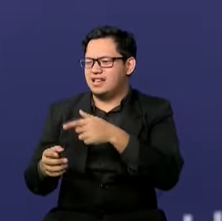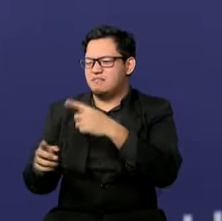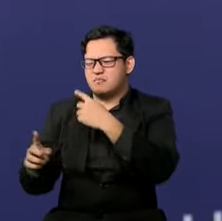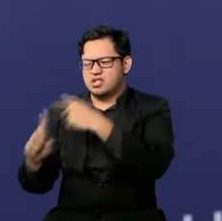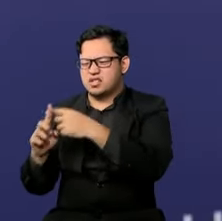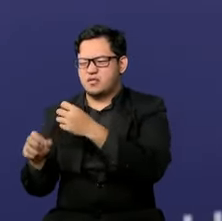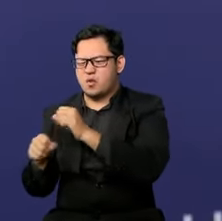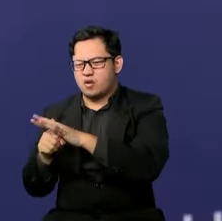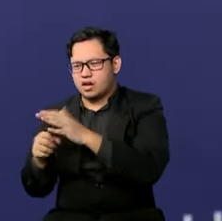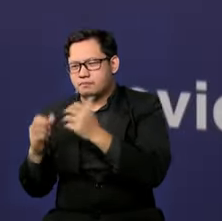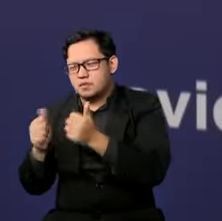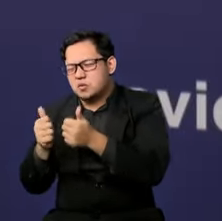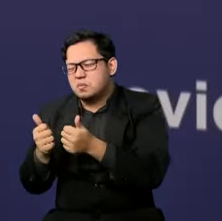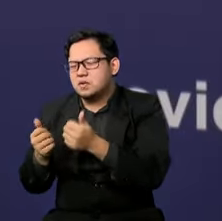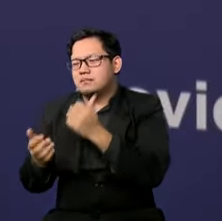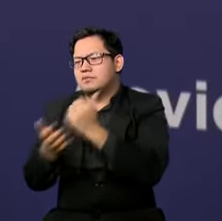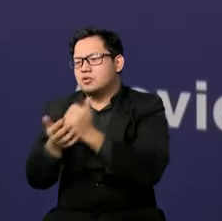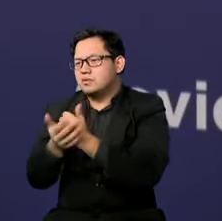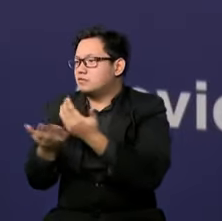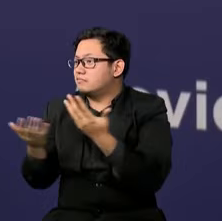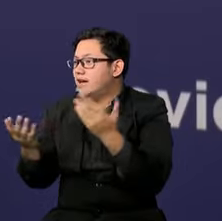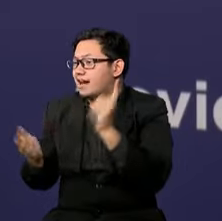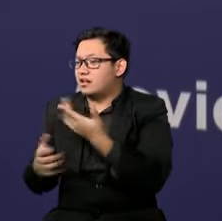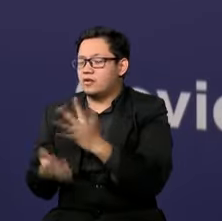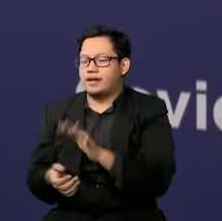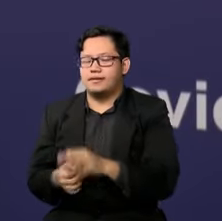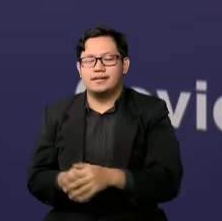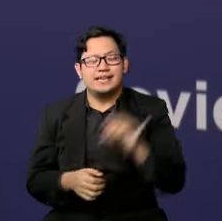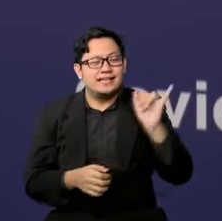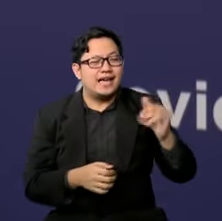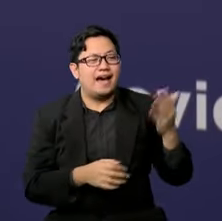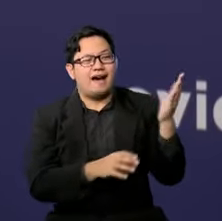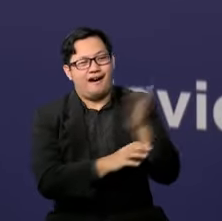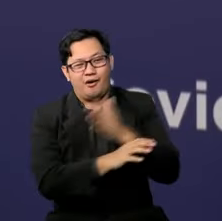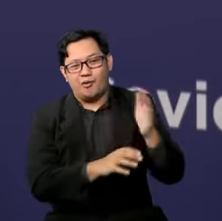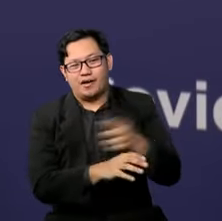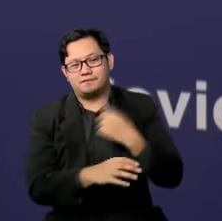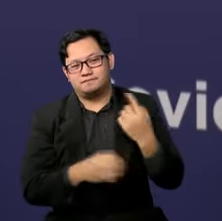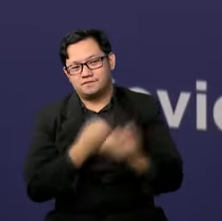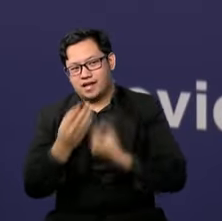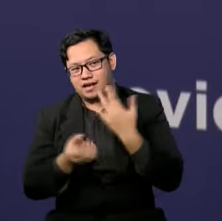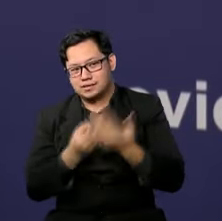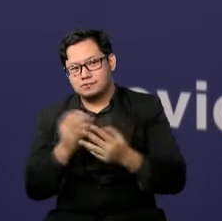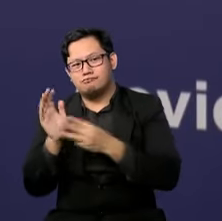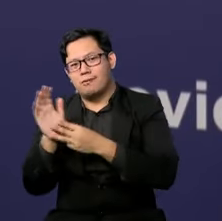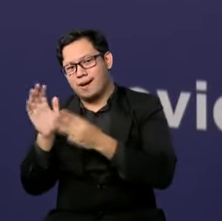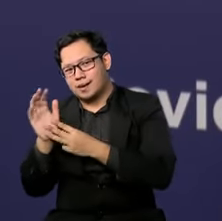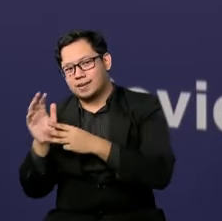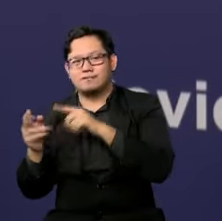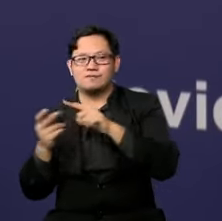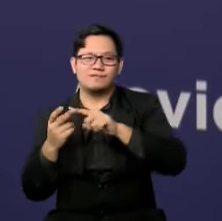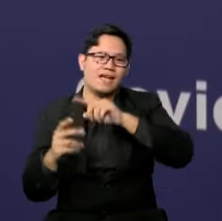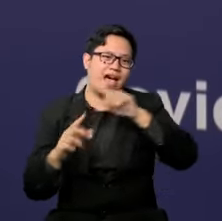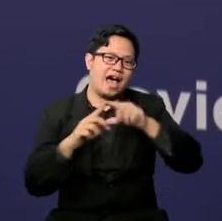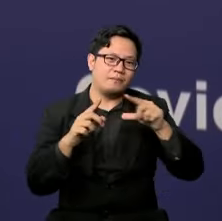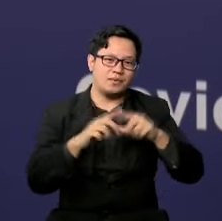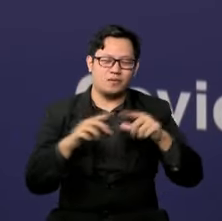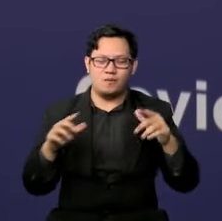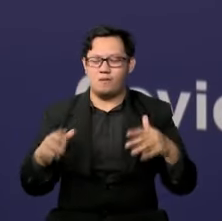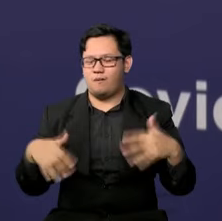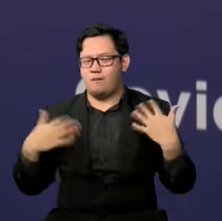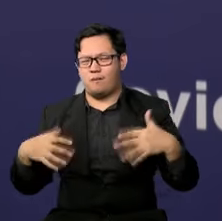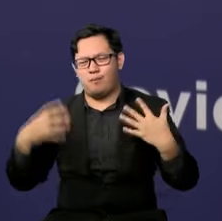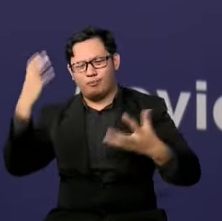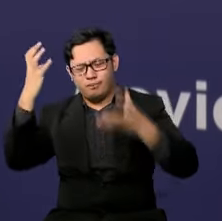positif sauna Nah jadi ada sebagian pertama diawali dokter lelaki Takan ketika ada bulan Maret bulan April itu kan cukup cukup heboh